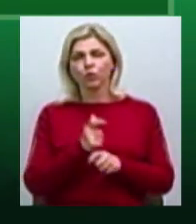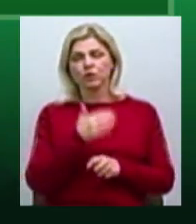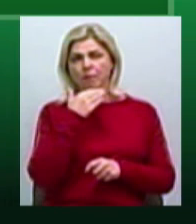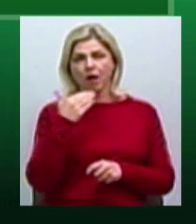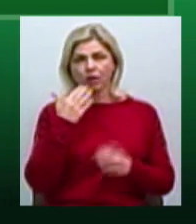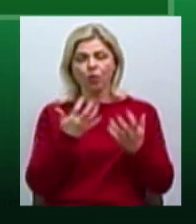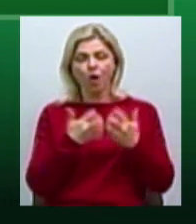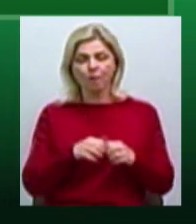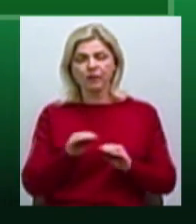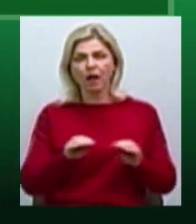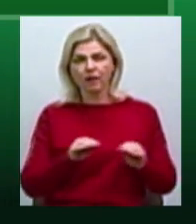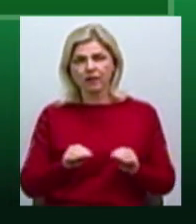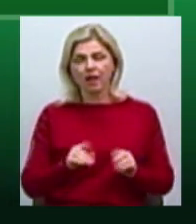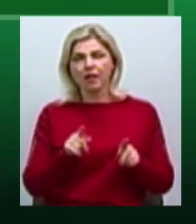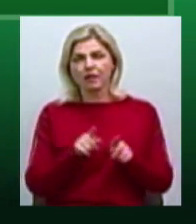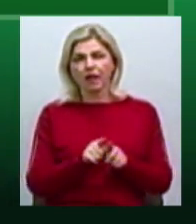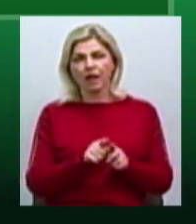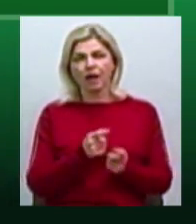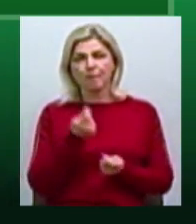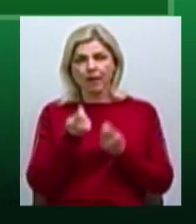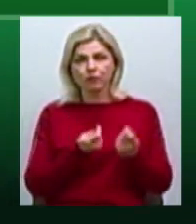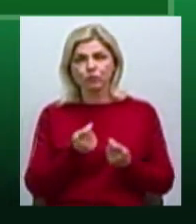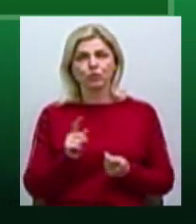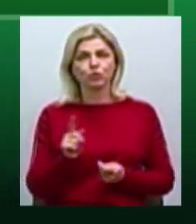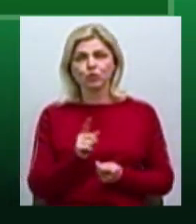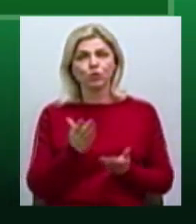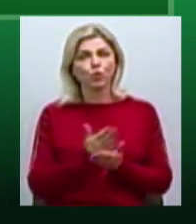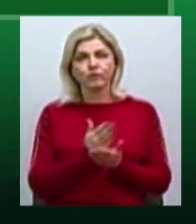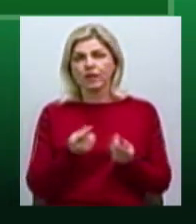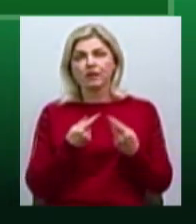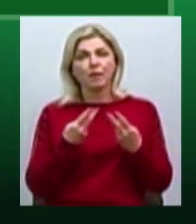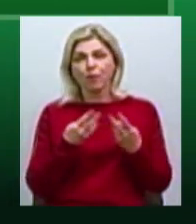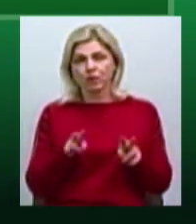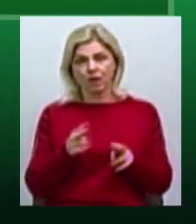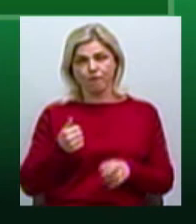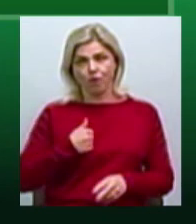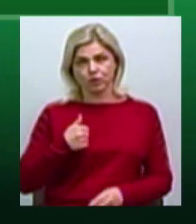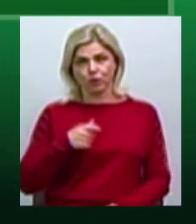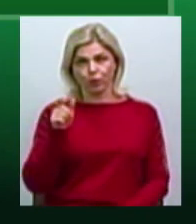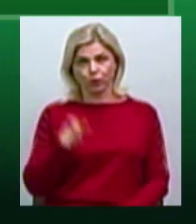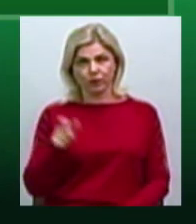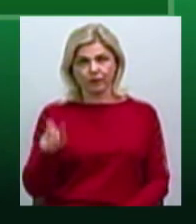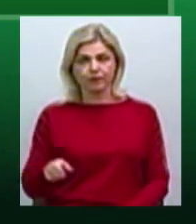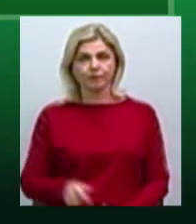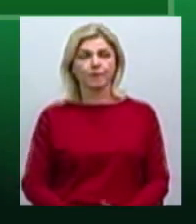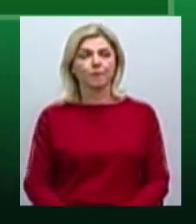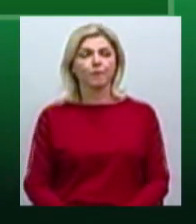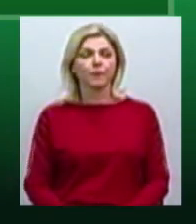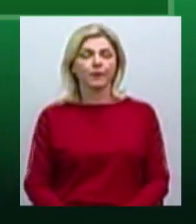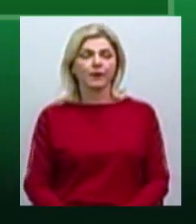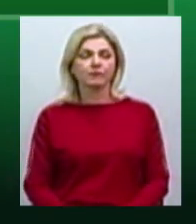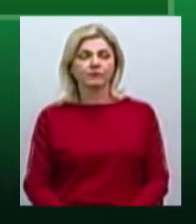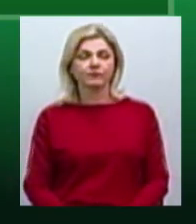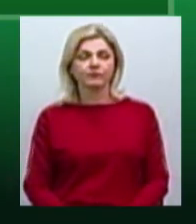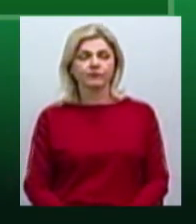таких речей, що зовсім не потрібні військовій людині. З речей на катер